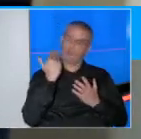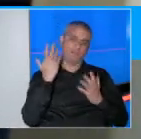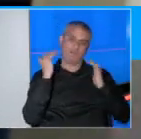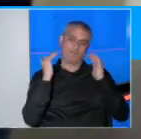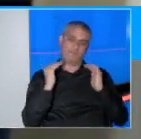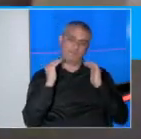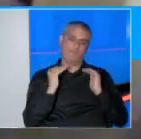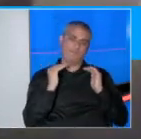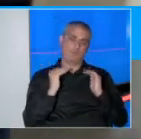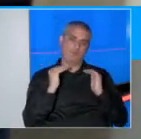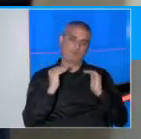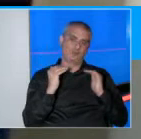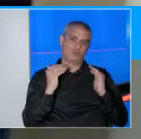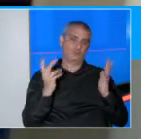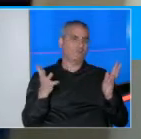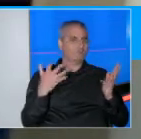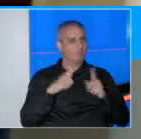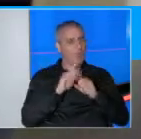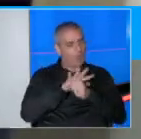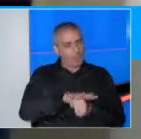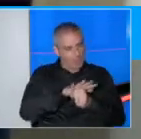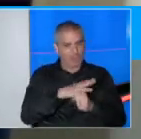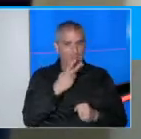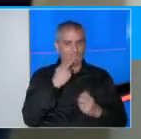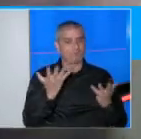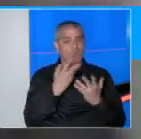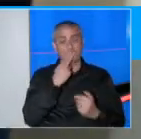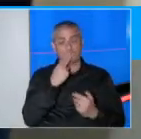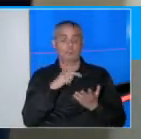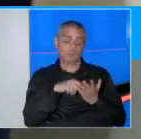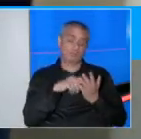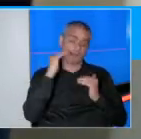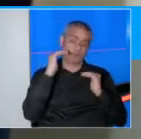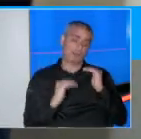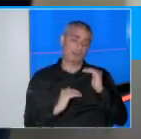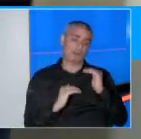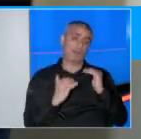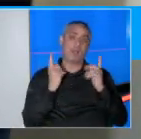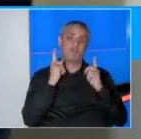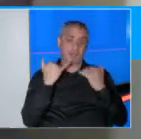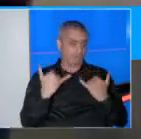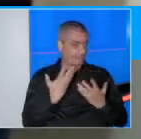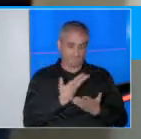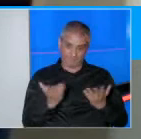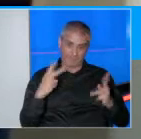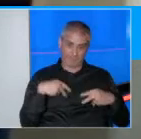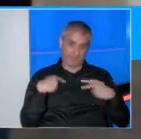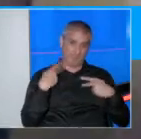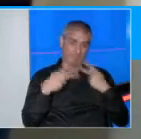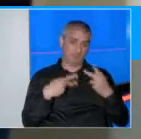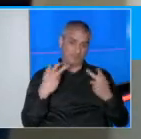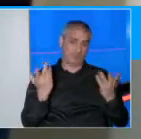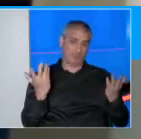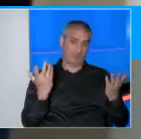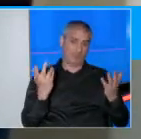פחות בעצם דורשת אישון, בוא נגיד ככה, או מעודדת אישון, ולכן הייתה ירידה. אבל עכשיו בוא נחזור חזרה